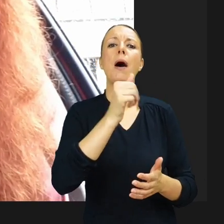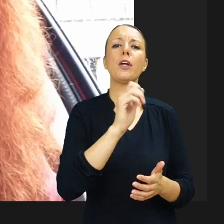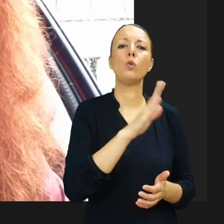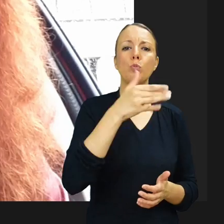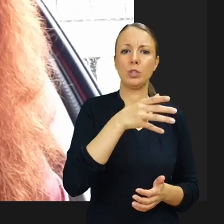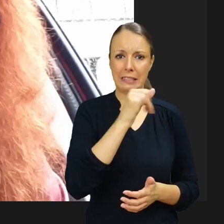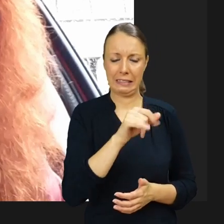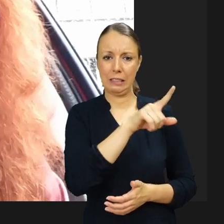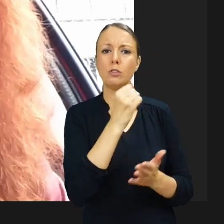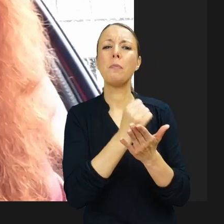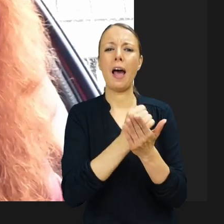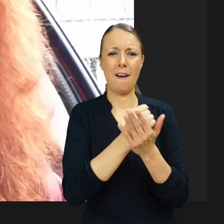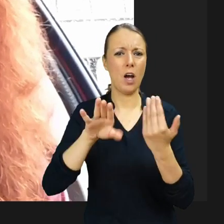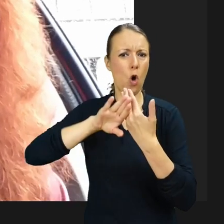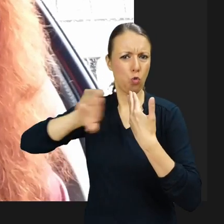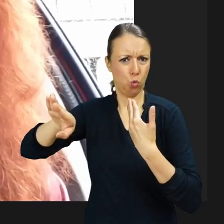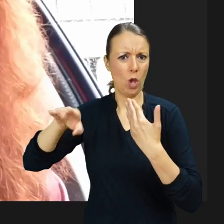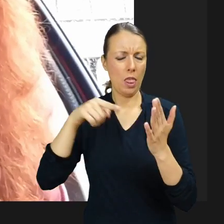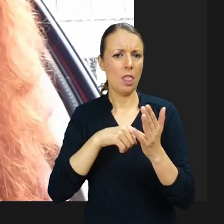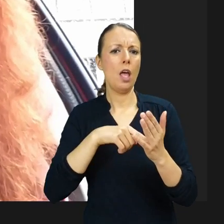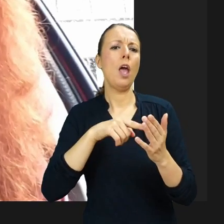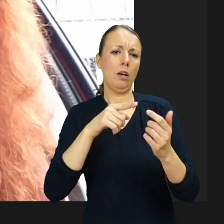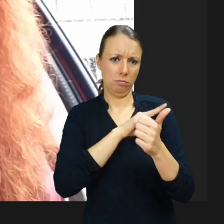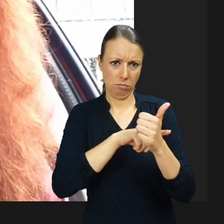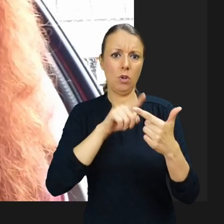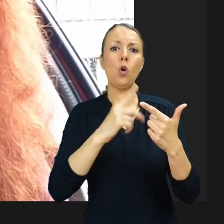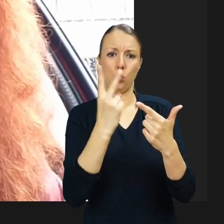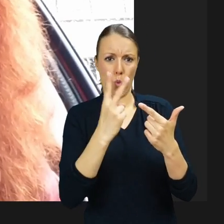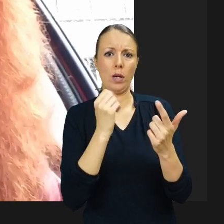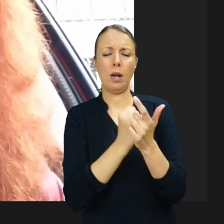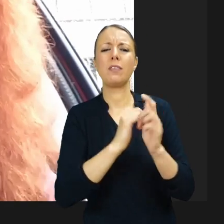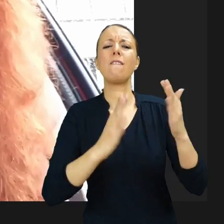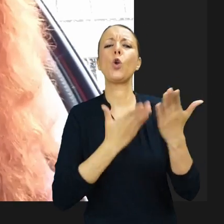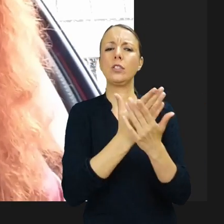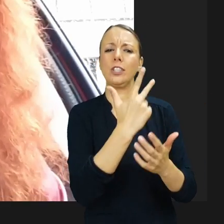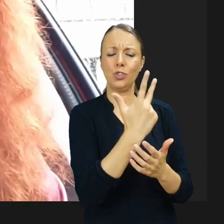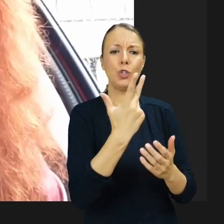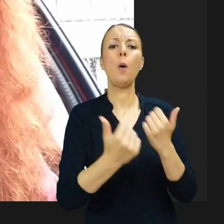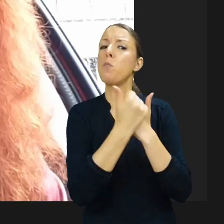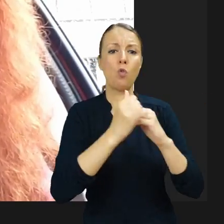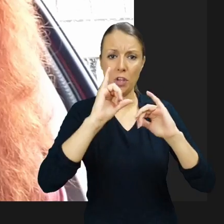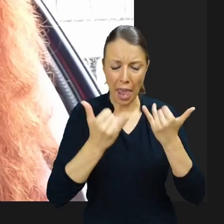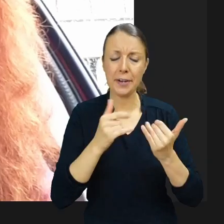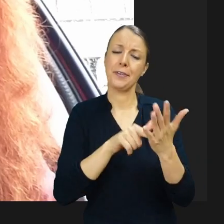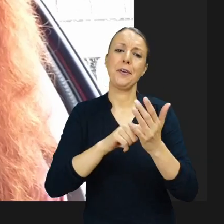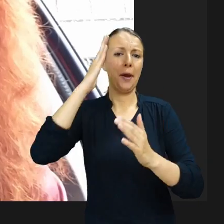wyłączony ze sprawy i tak dalej, 2, czyli wniosek 3, z jakim uzasadnieniem, nie mogło być rozpoznane